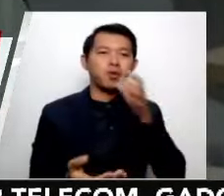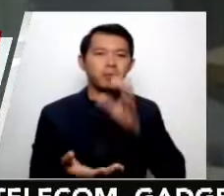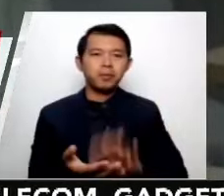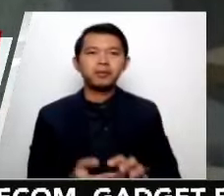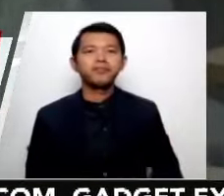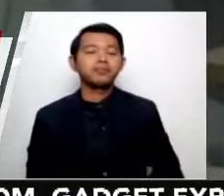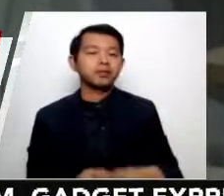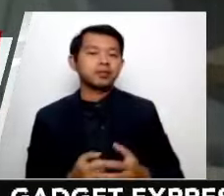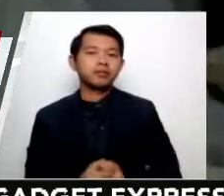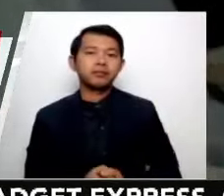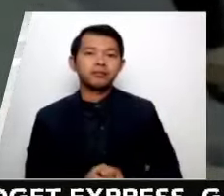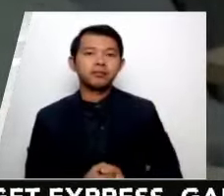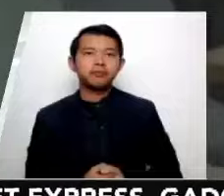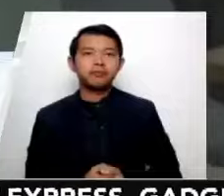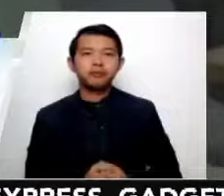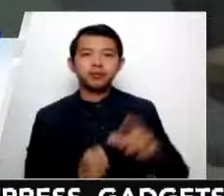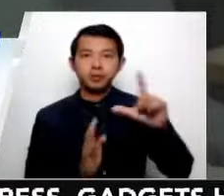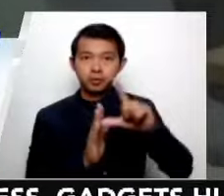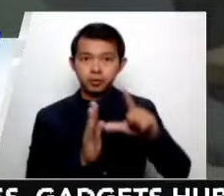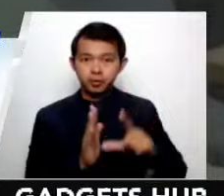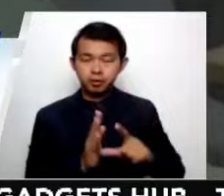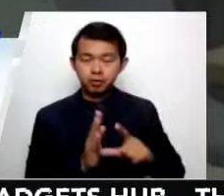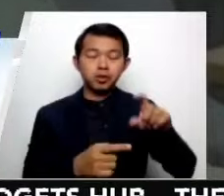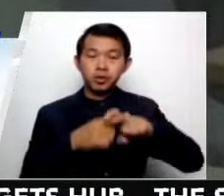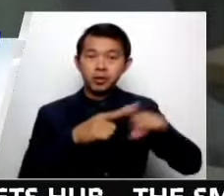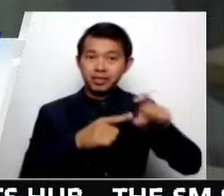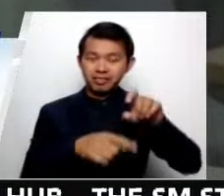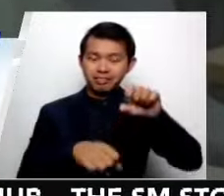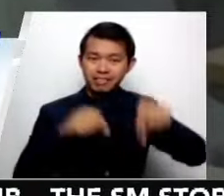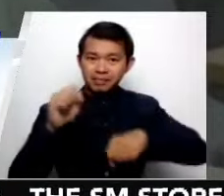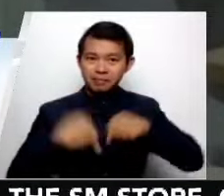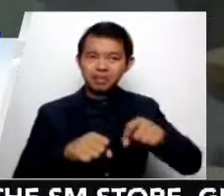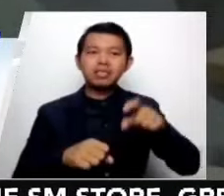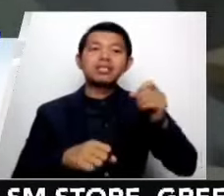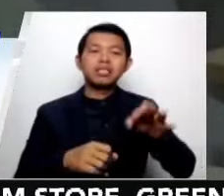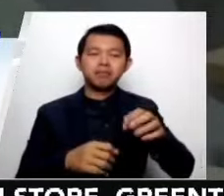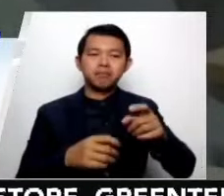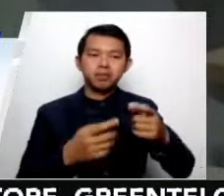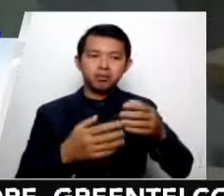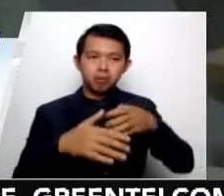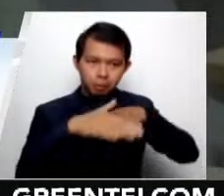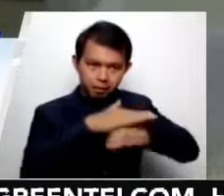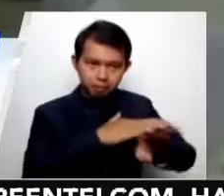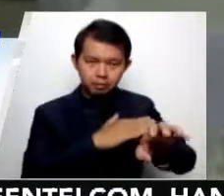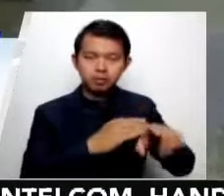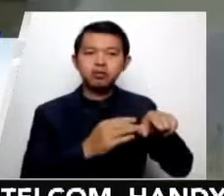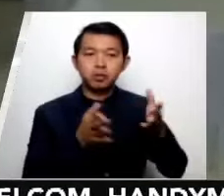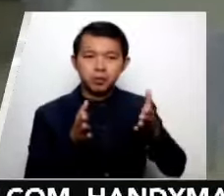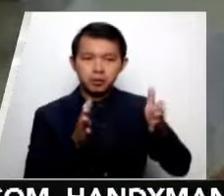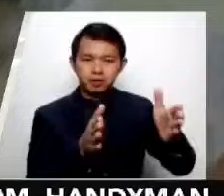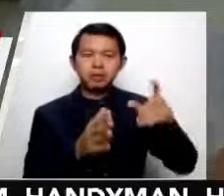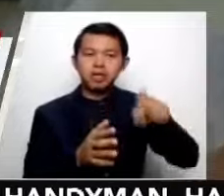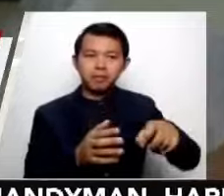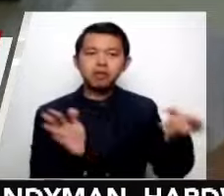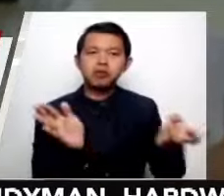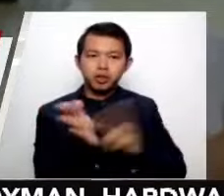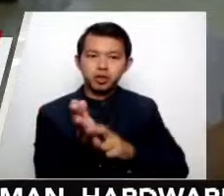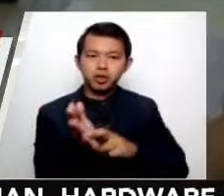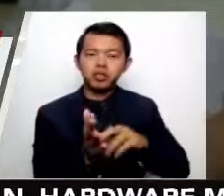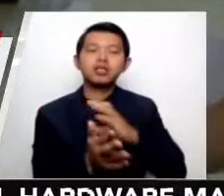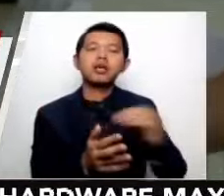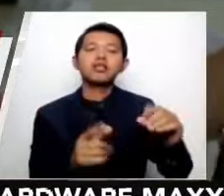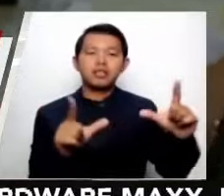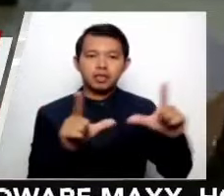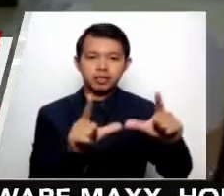yan sa road, dapat rehistrado tsaka mayroong lisensya. Mukhang restriction ang amin nakikita dito,